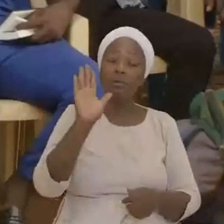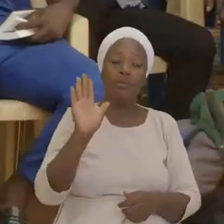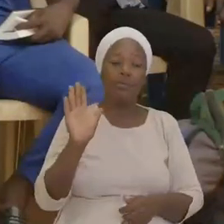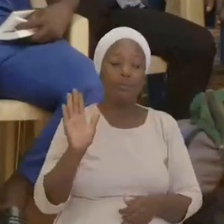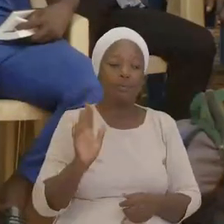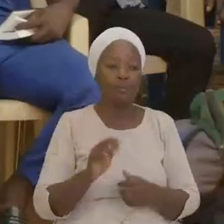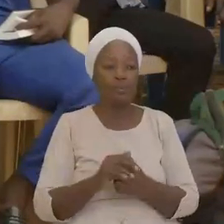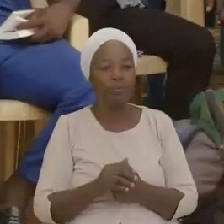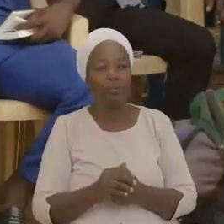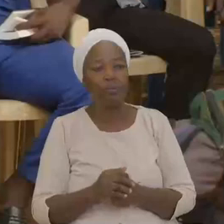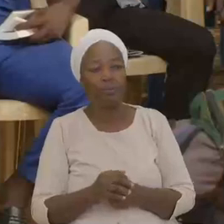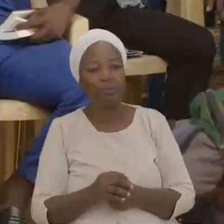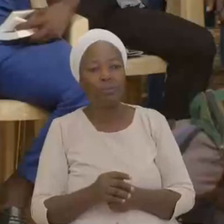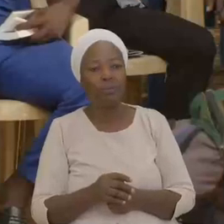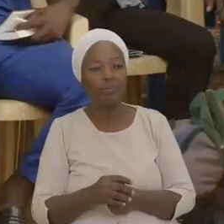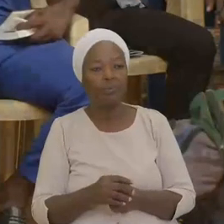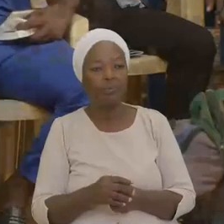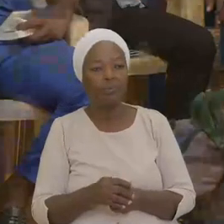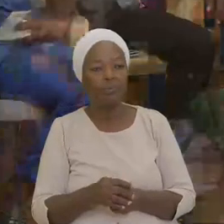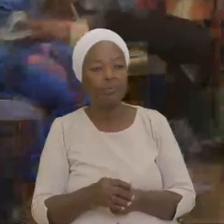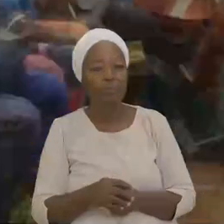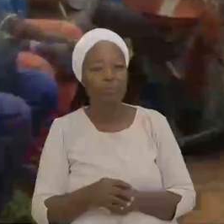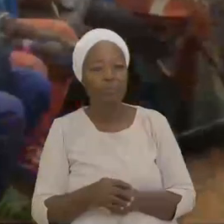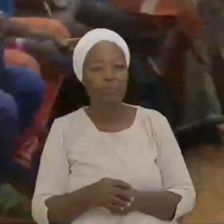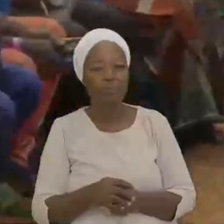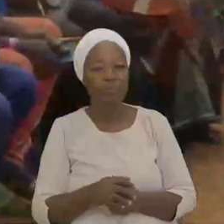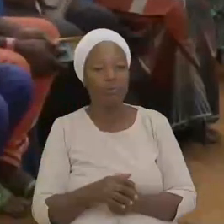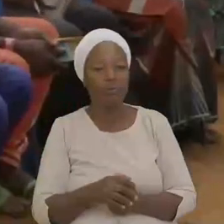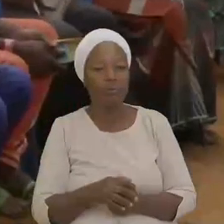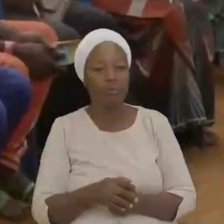avec Christ, nous vivrons aussi avec lui.